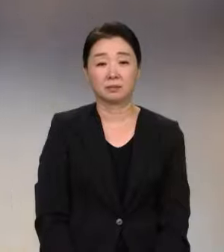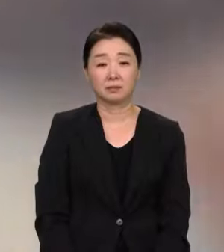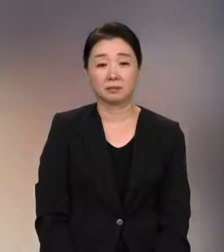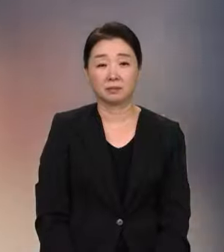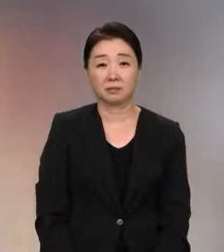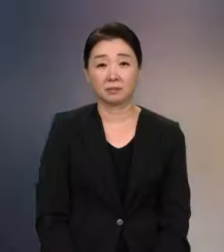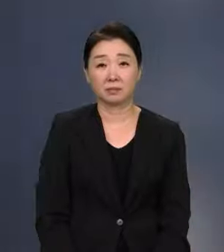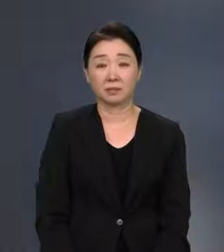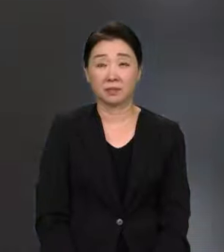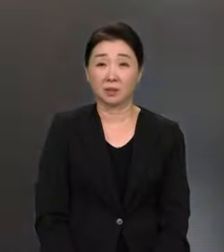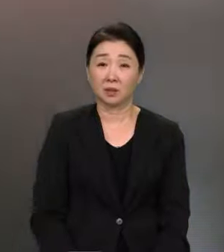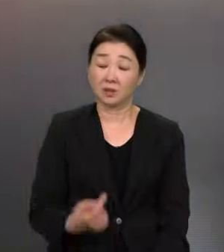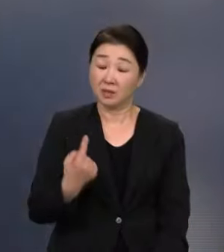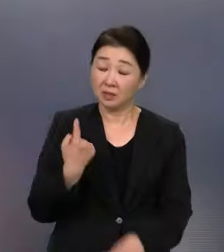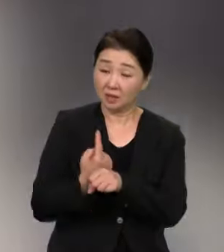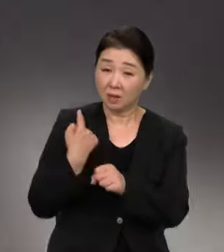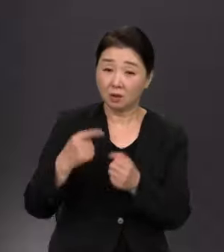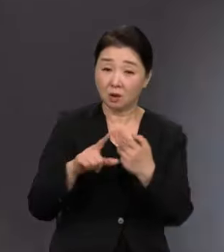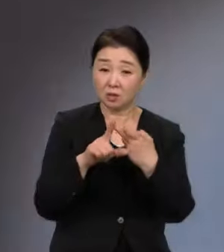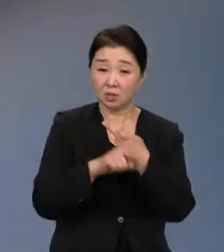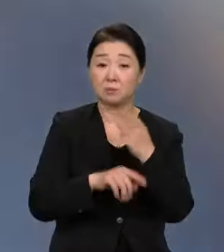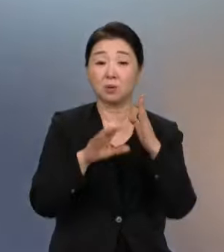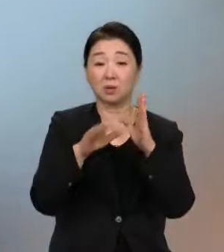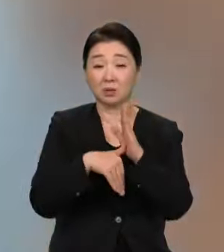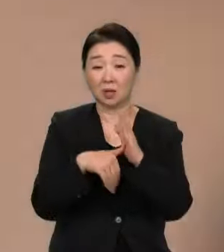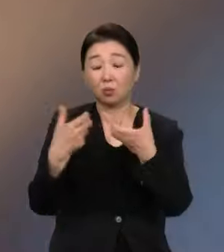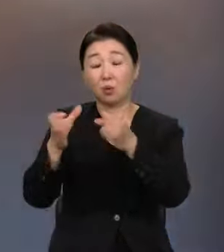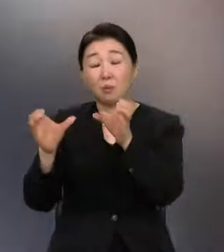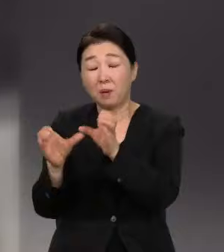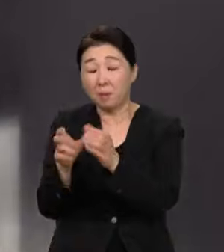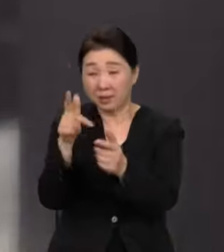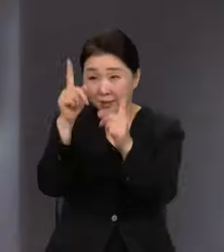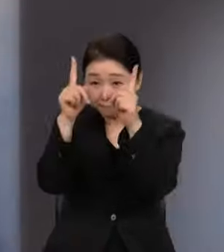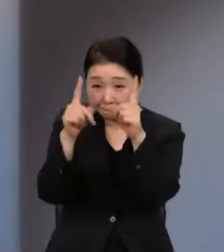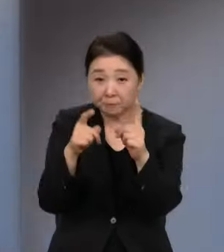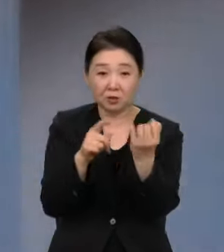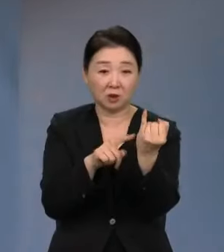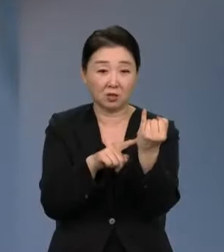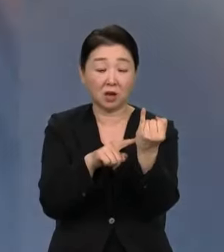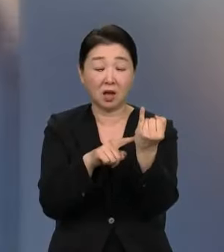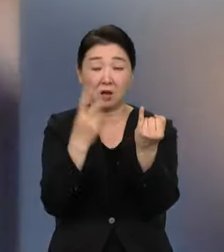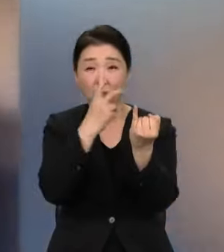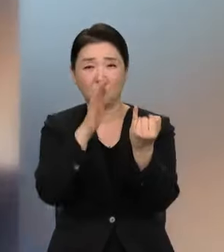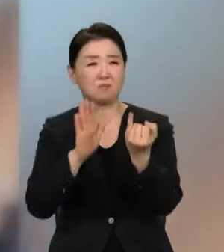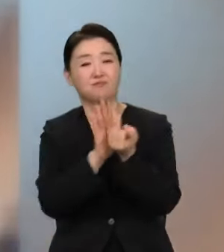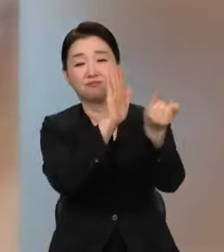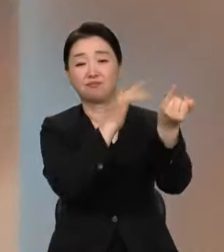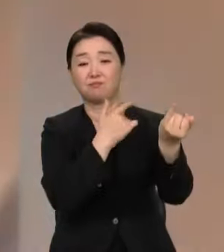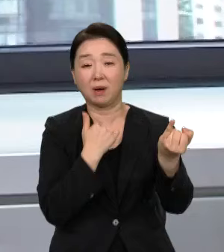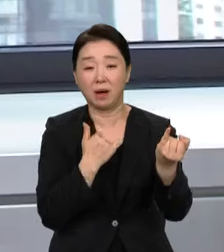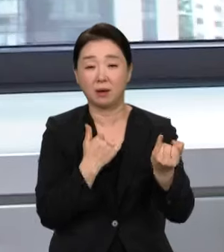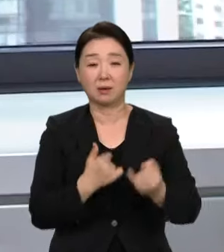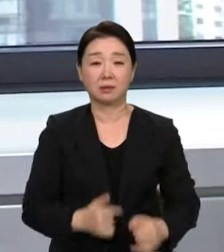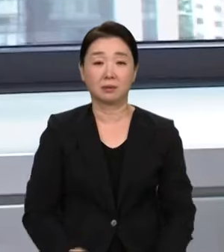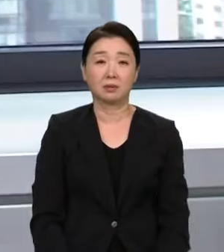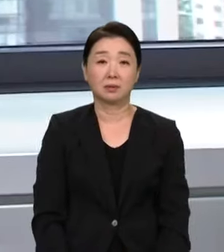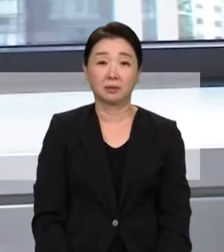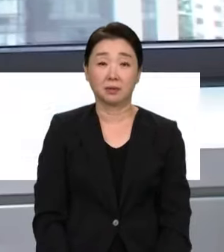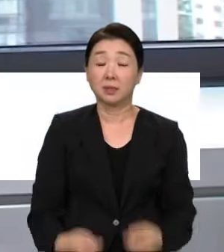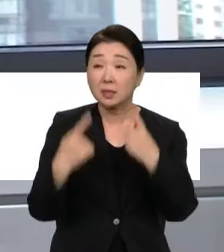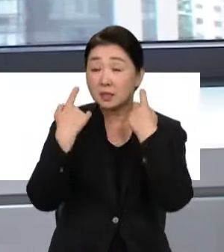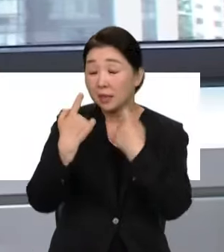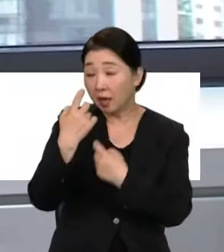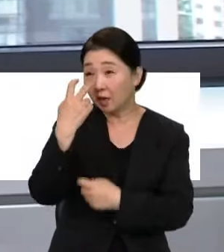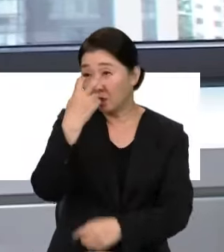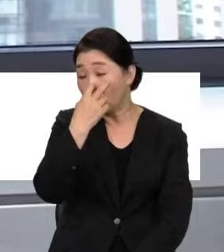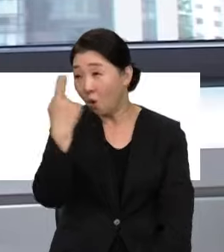지난해 12월엔 아이돌 그룹 보이 넥스트도어 멤버들의 사진을 찍으려는 여성을 경호원이 세게 밀치기도 했습니다. 사설